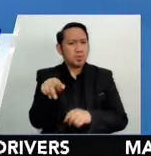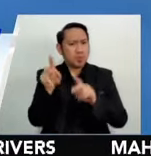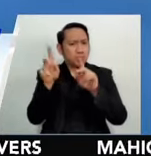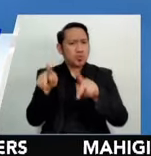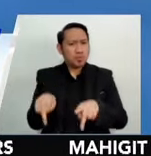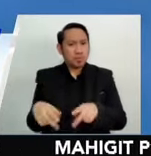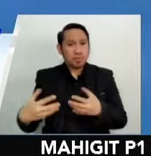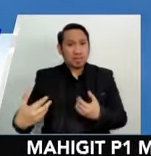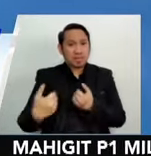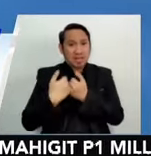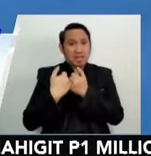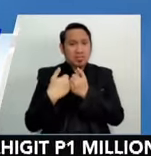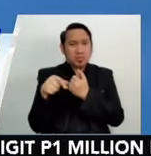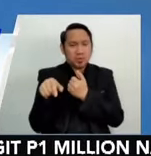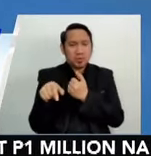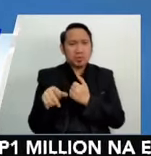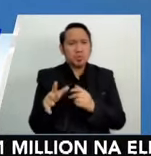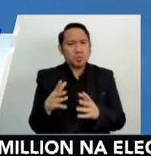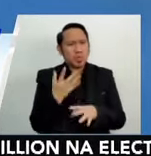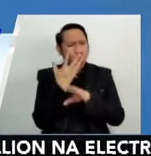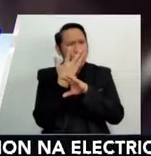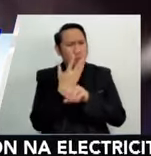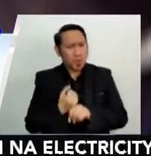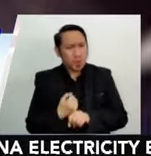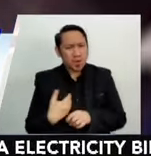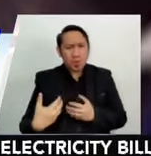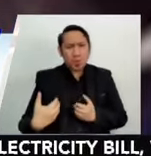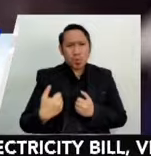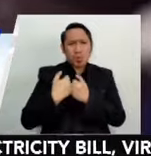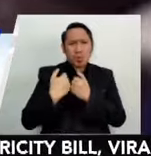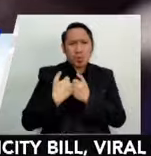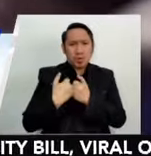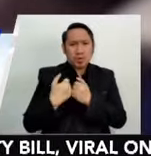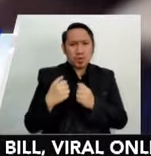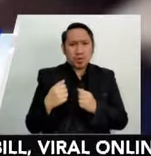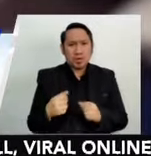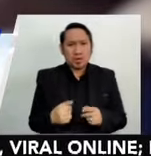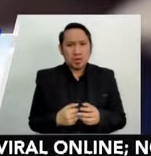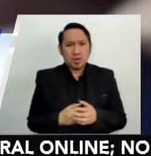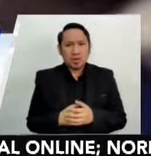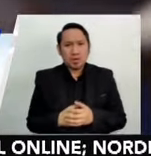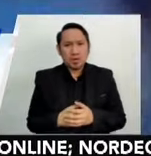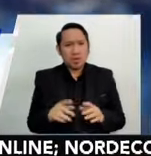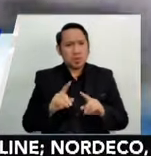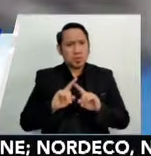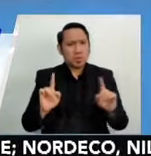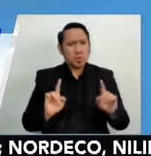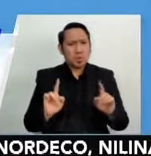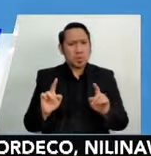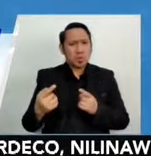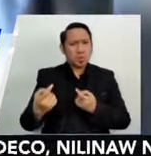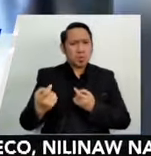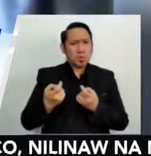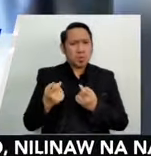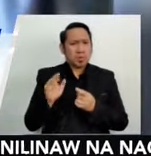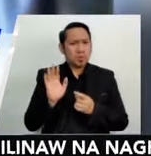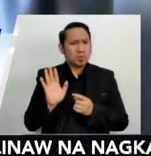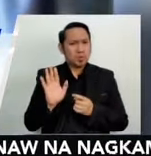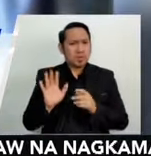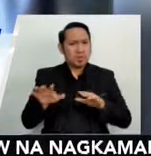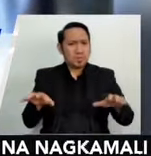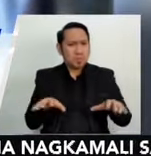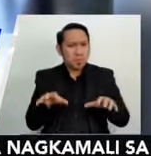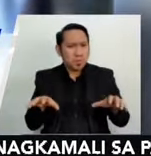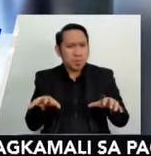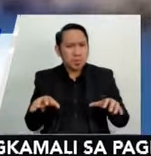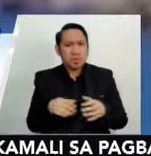silang mag-sparring. May inihinda rin daw siyang injury noong kaya kontrolado at mabagal ang kanyang hilos. Yan din na